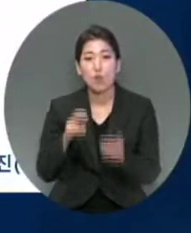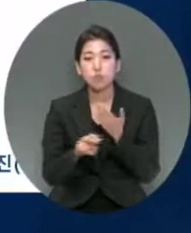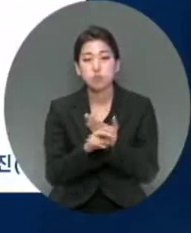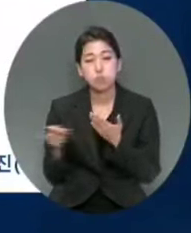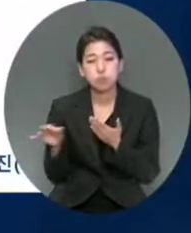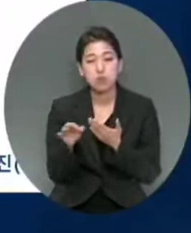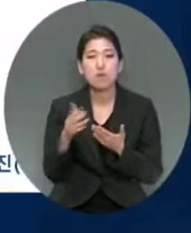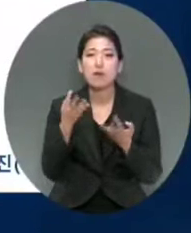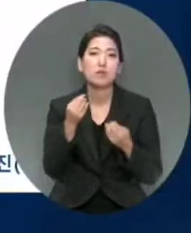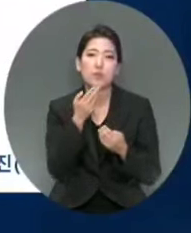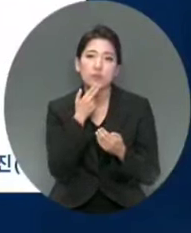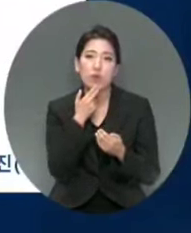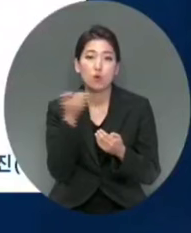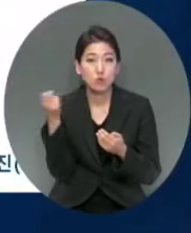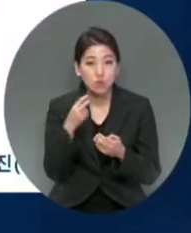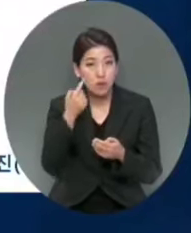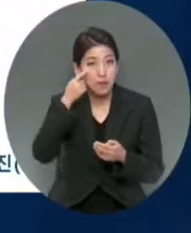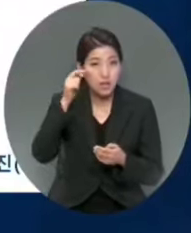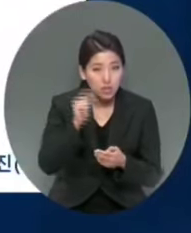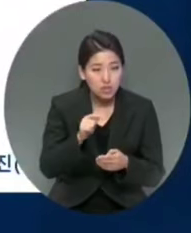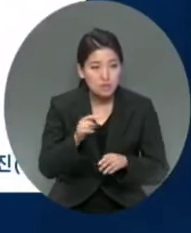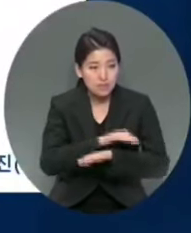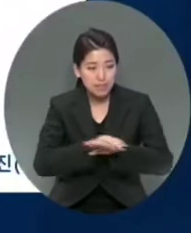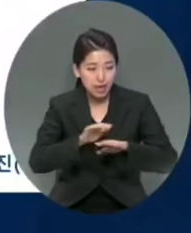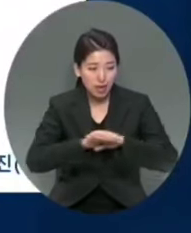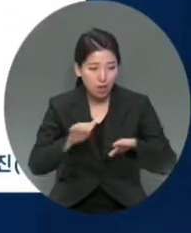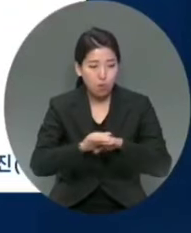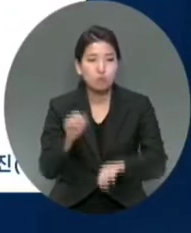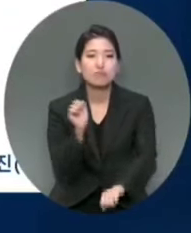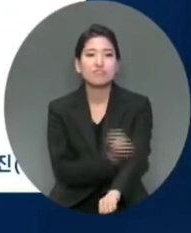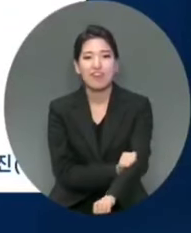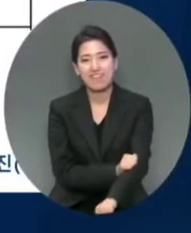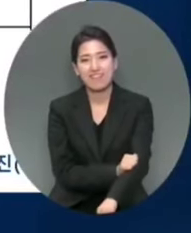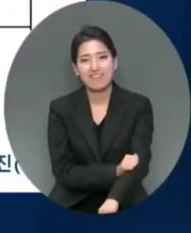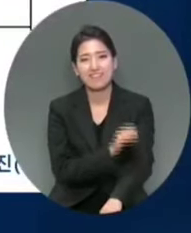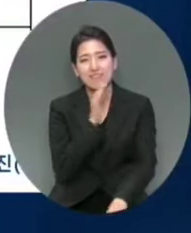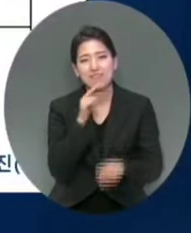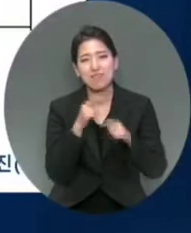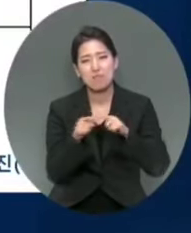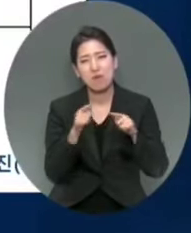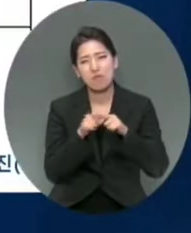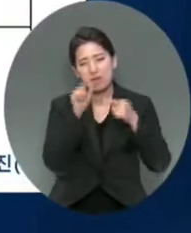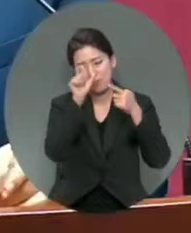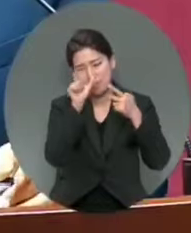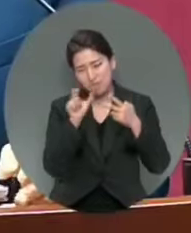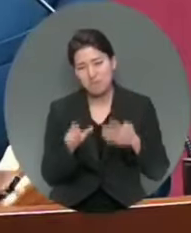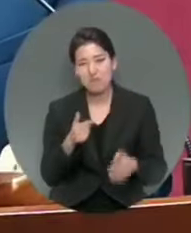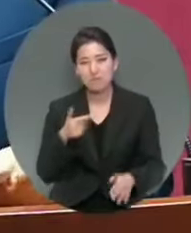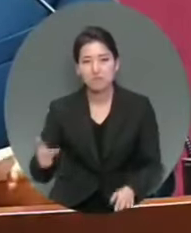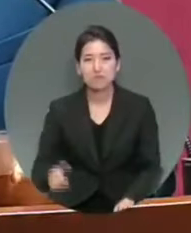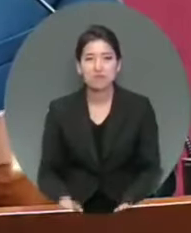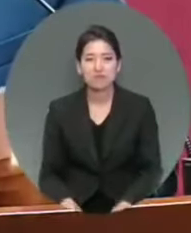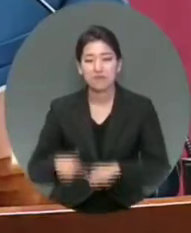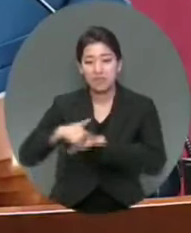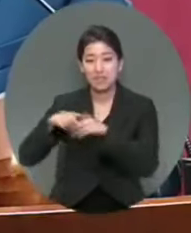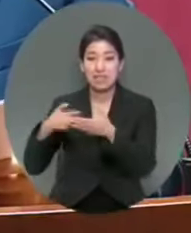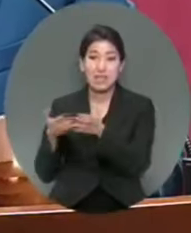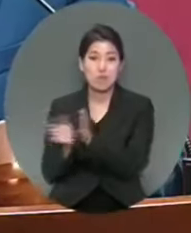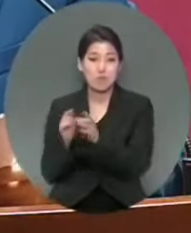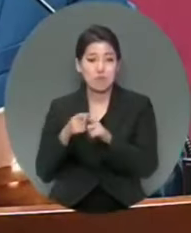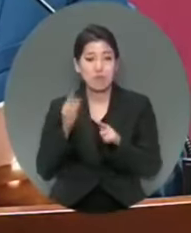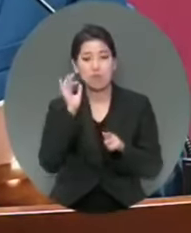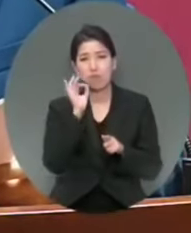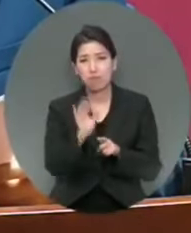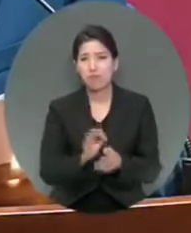자체적으로 적발하고 적절한 후속 조치를 취하고 있다라고까지 얘기하고 있습니다. 이 기재부 평가를 봐도 해당